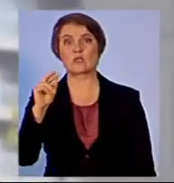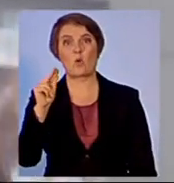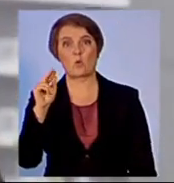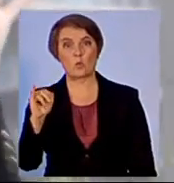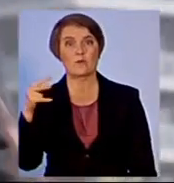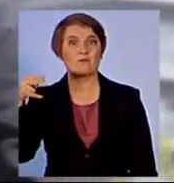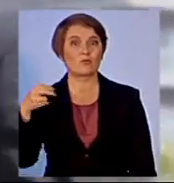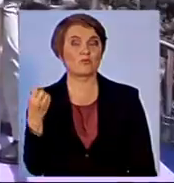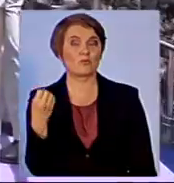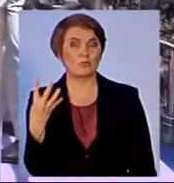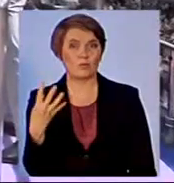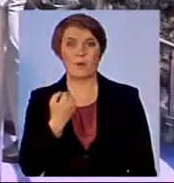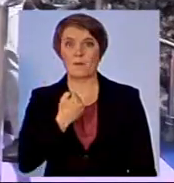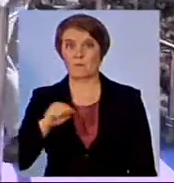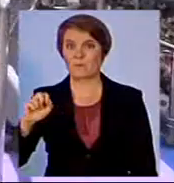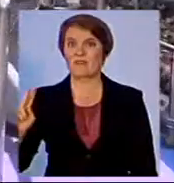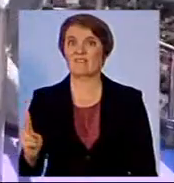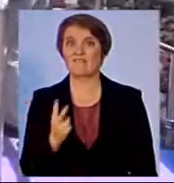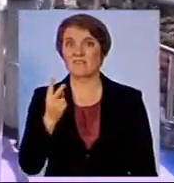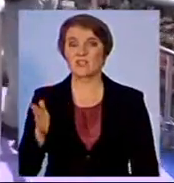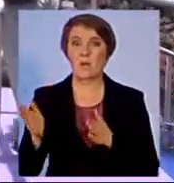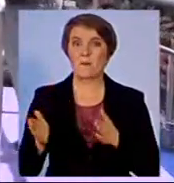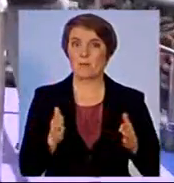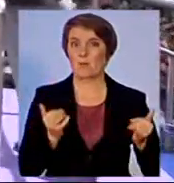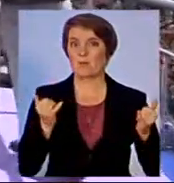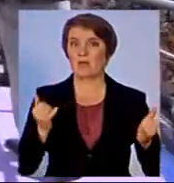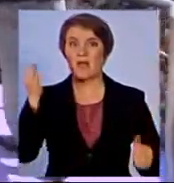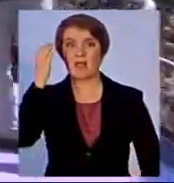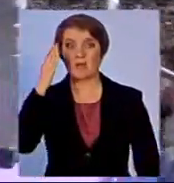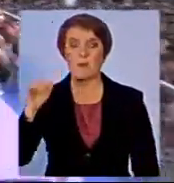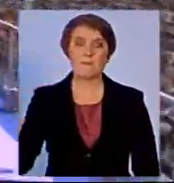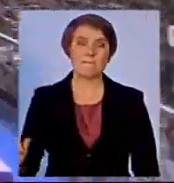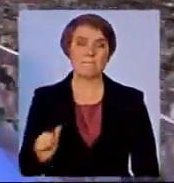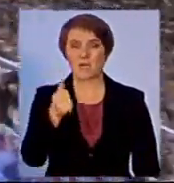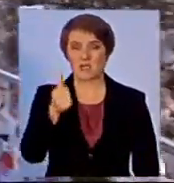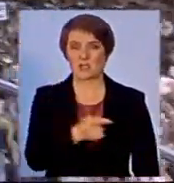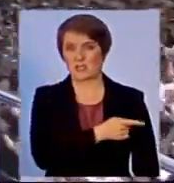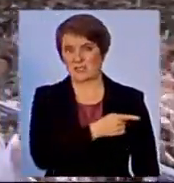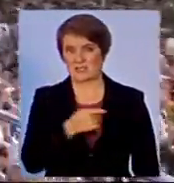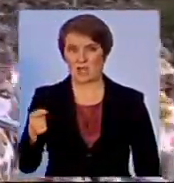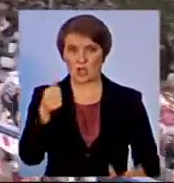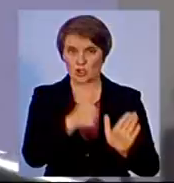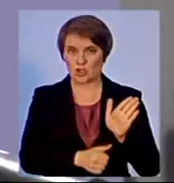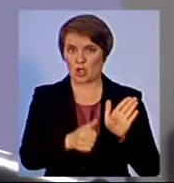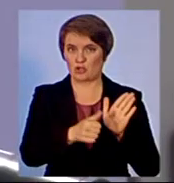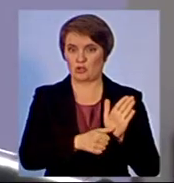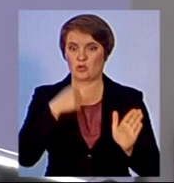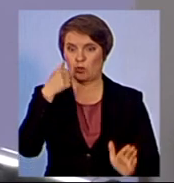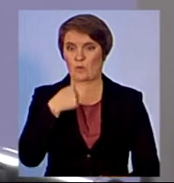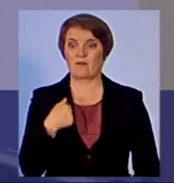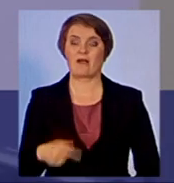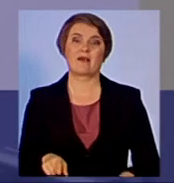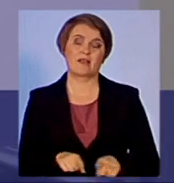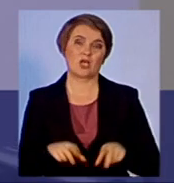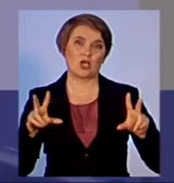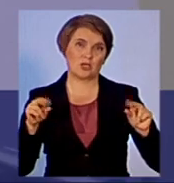2014-му. Перемога двічі поспіль для японців – це перша за 66 років. Я такий